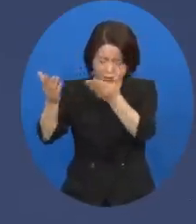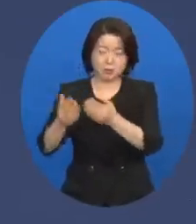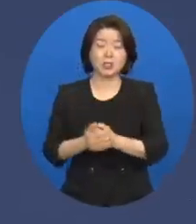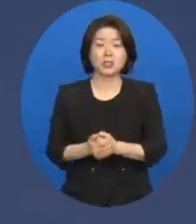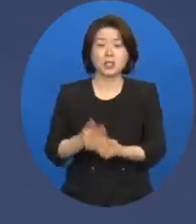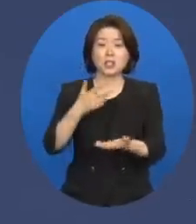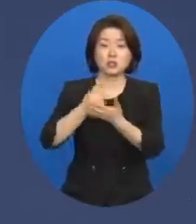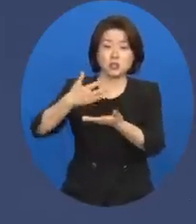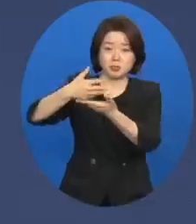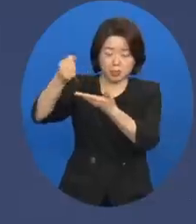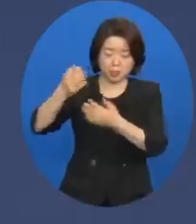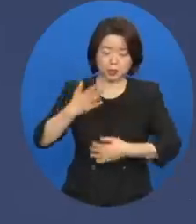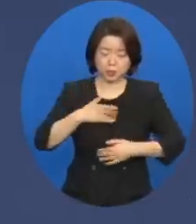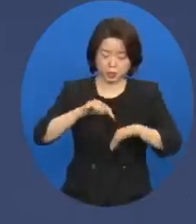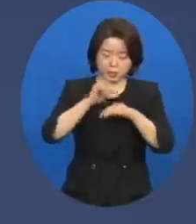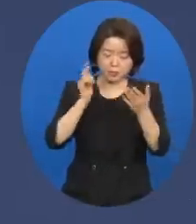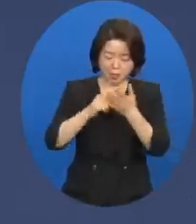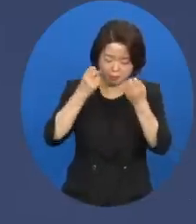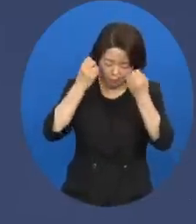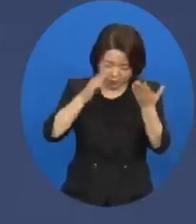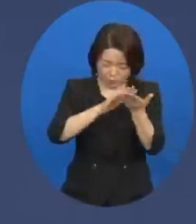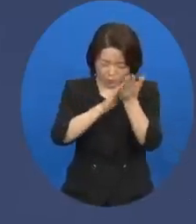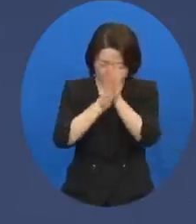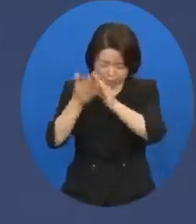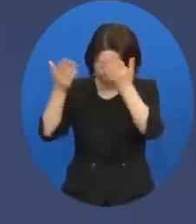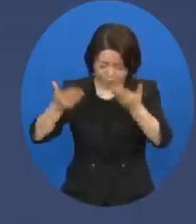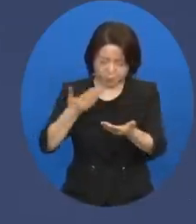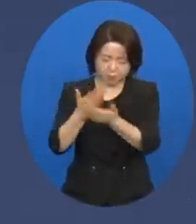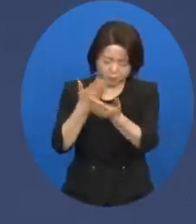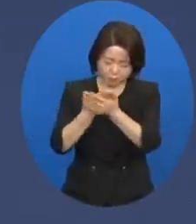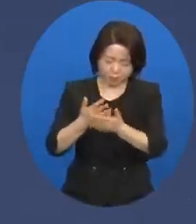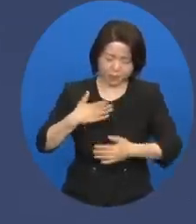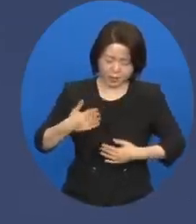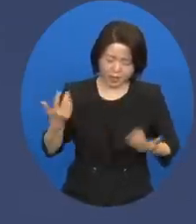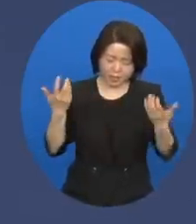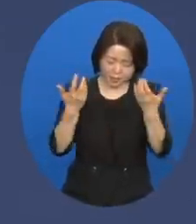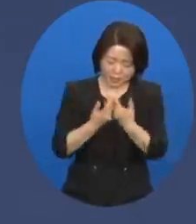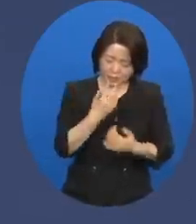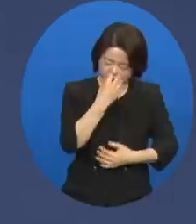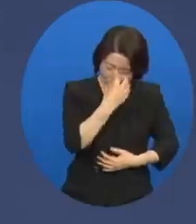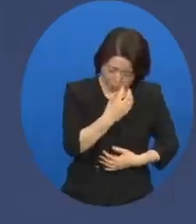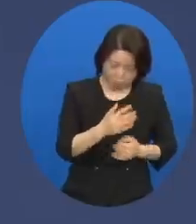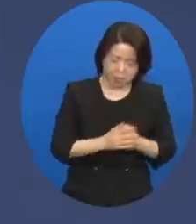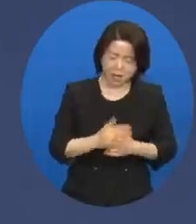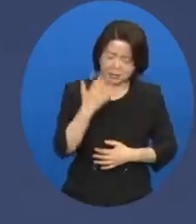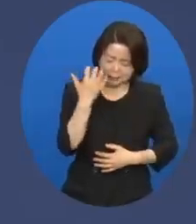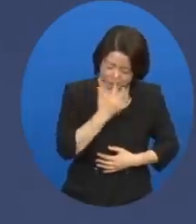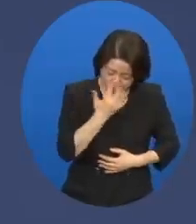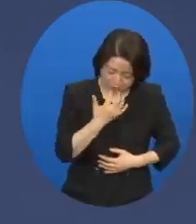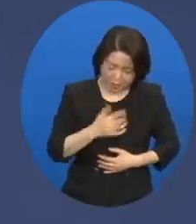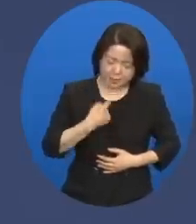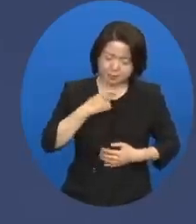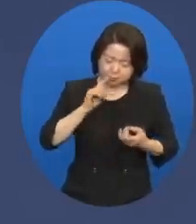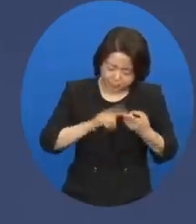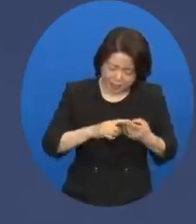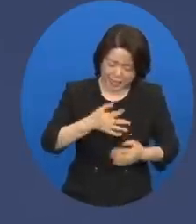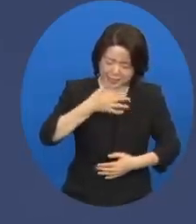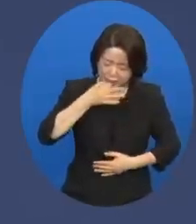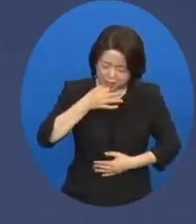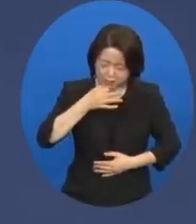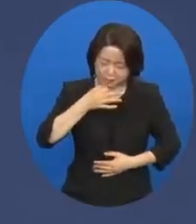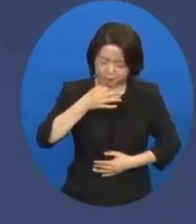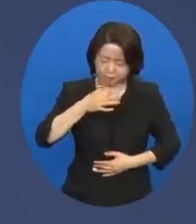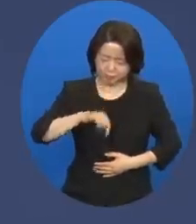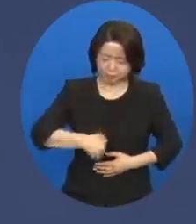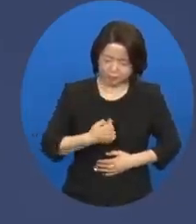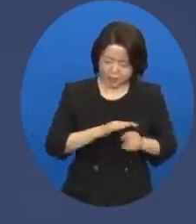주님 받으시고 우리 마음을 새롭게 하소서. 우리 마음에 가득 찬 교만과 음란과 정욕과 탐욕과